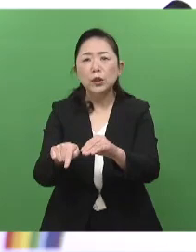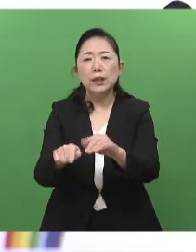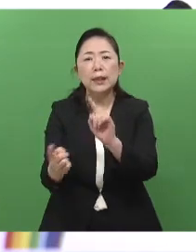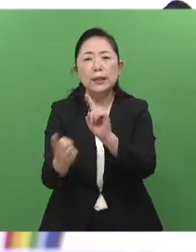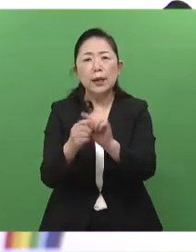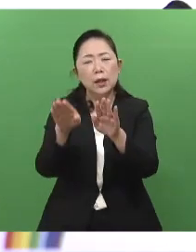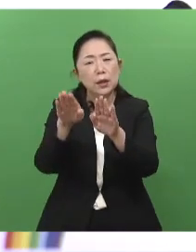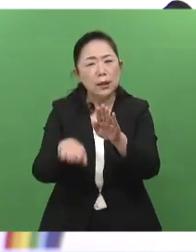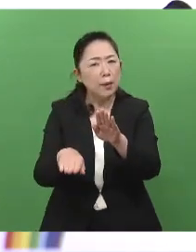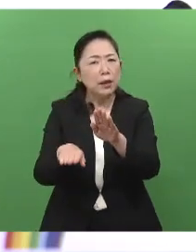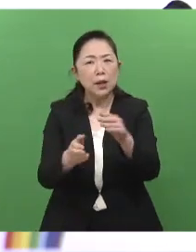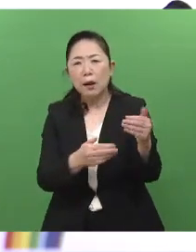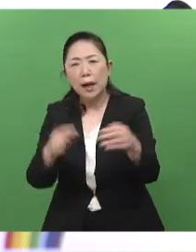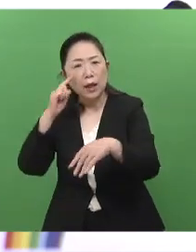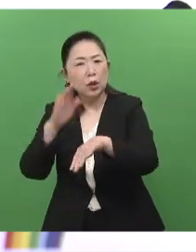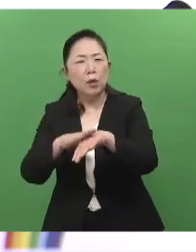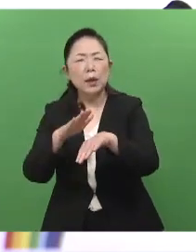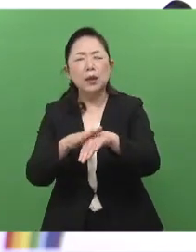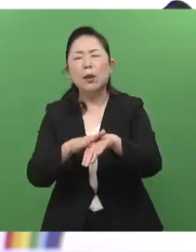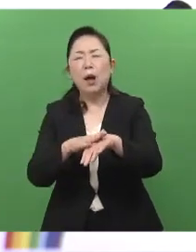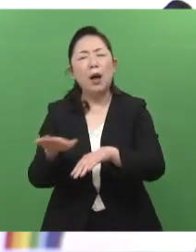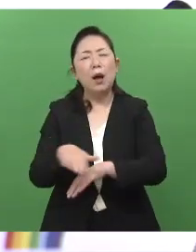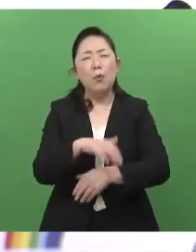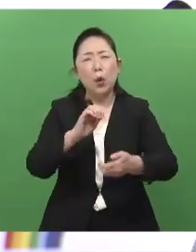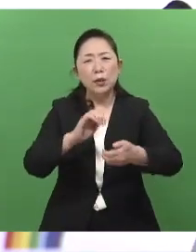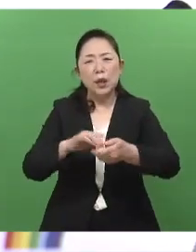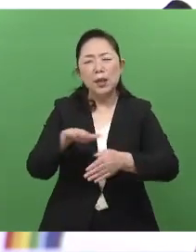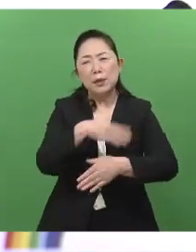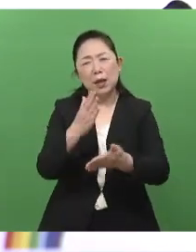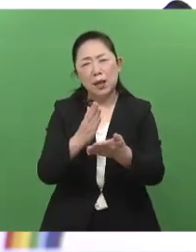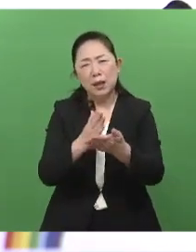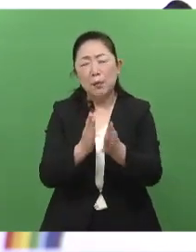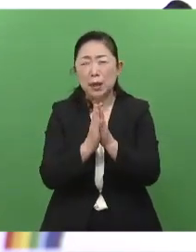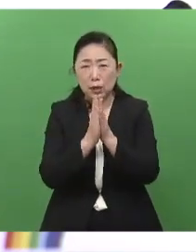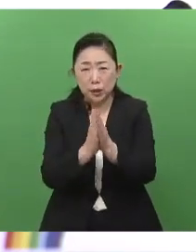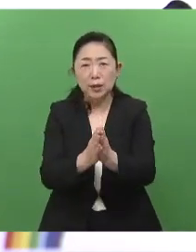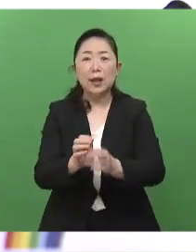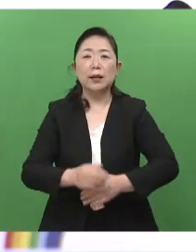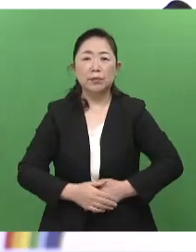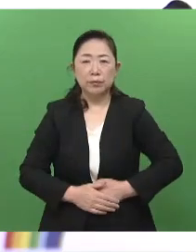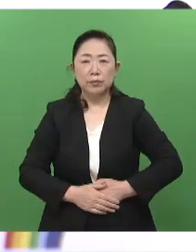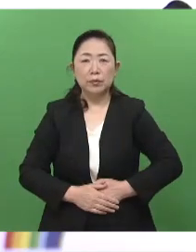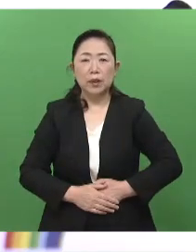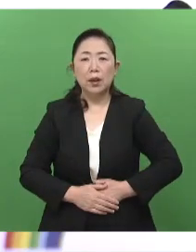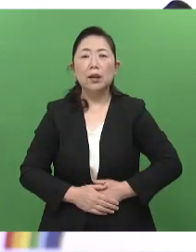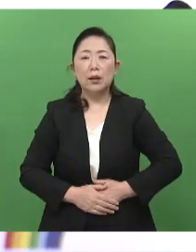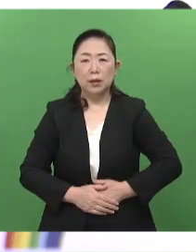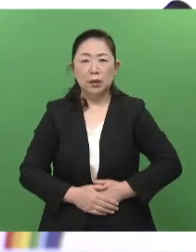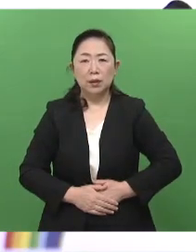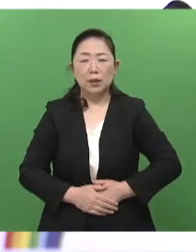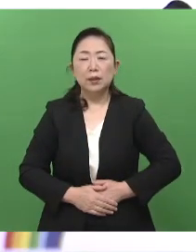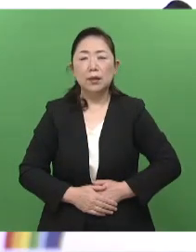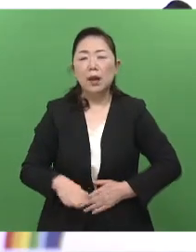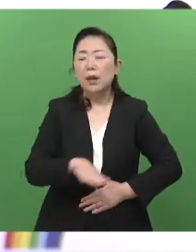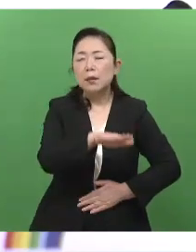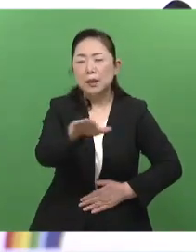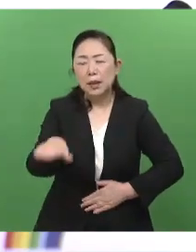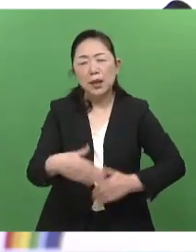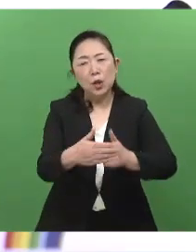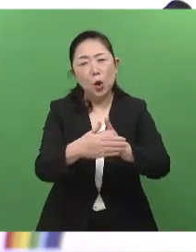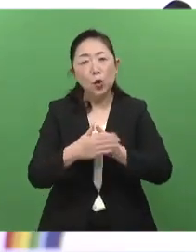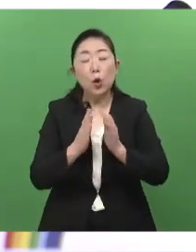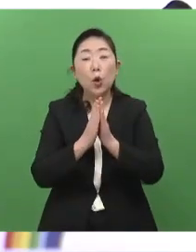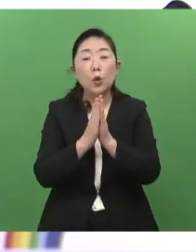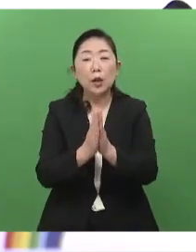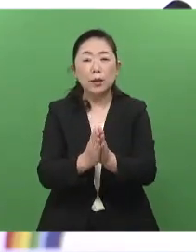おやめいただきたいと存じます。改めてのお願いでございます。まあ、こうした皆さんへのご協力を呼びかけるために